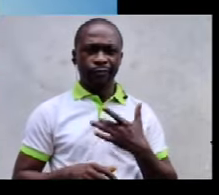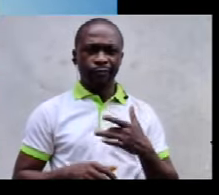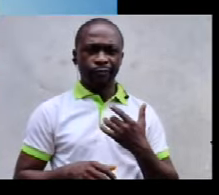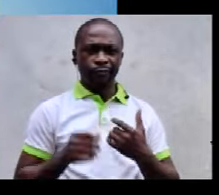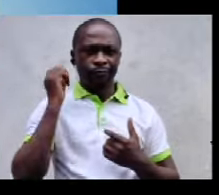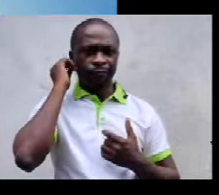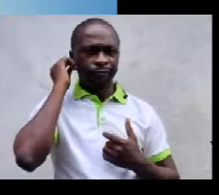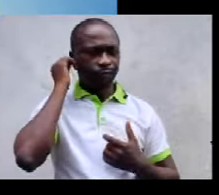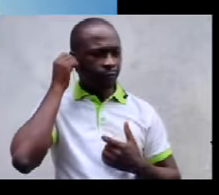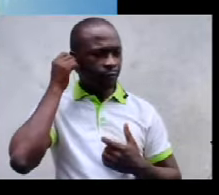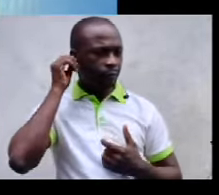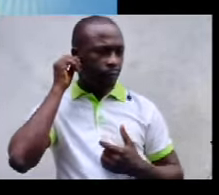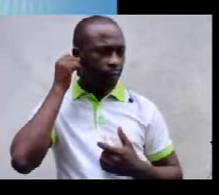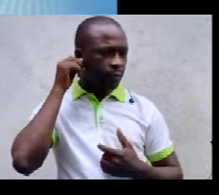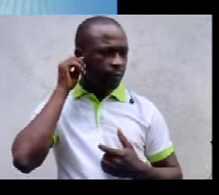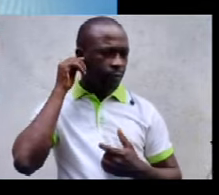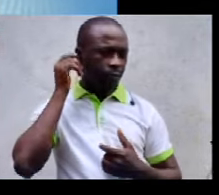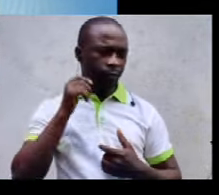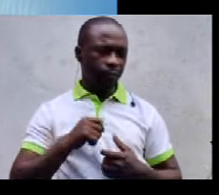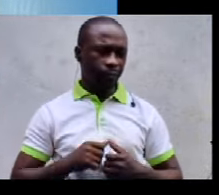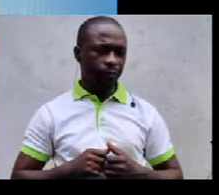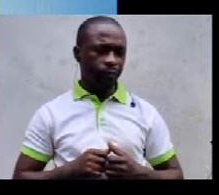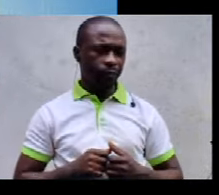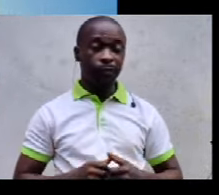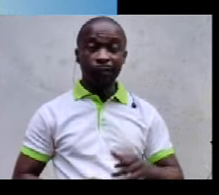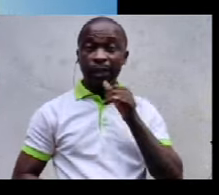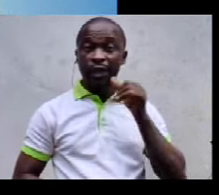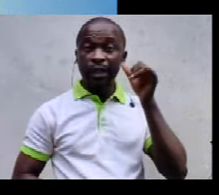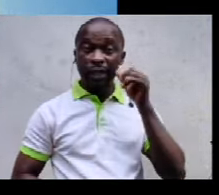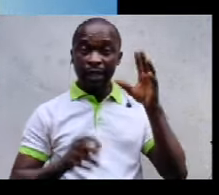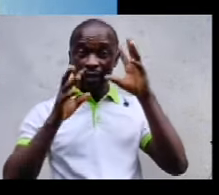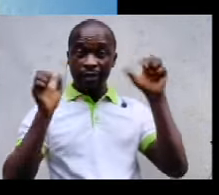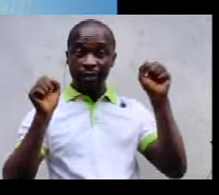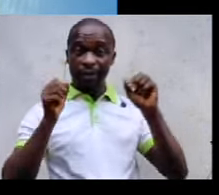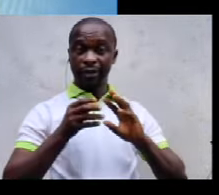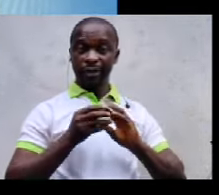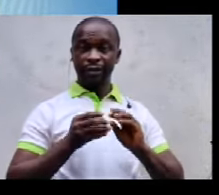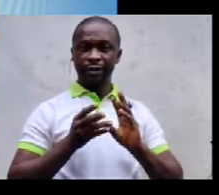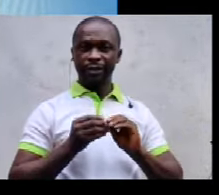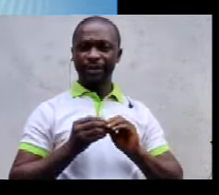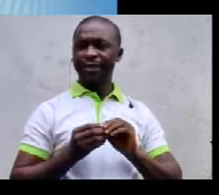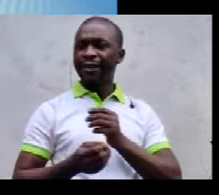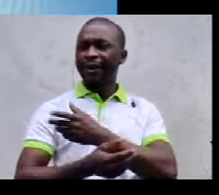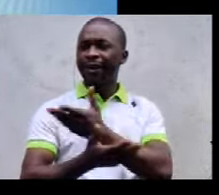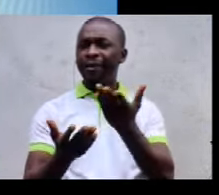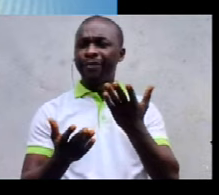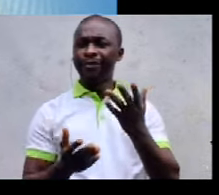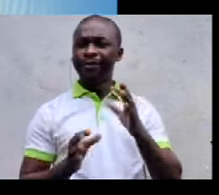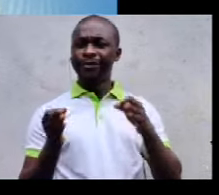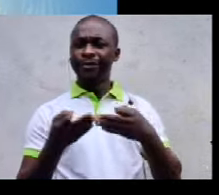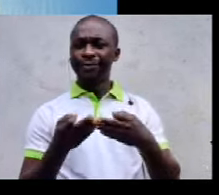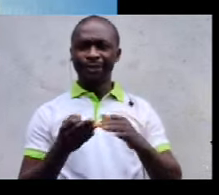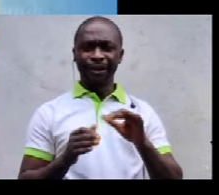le chef de l'État a adressé un communiqué de presse exprimant ses